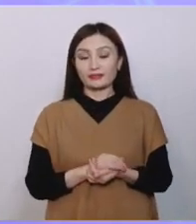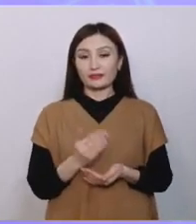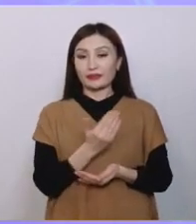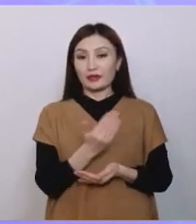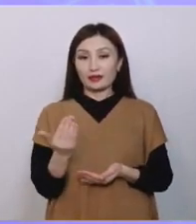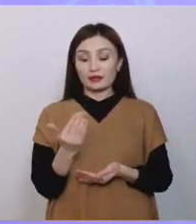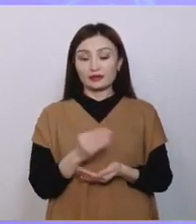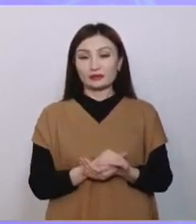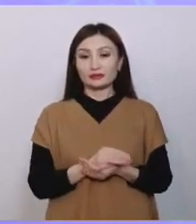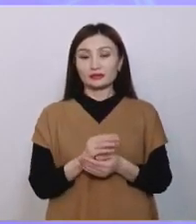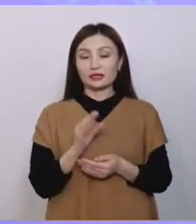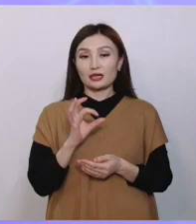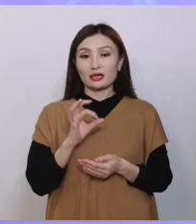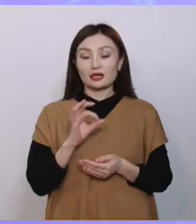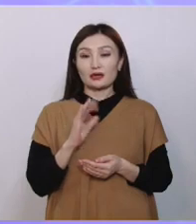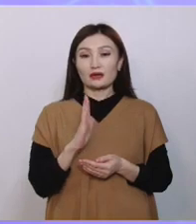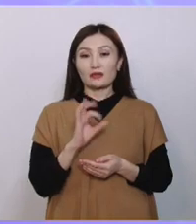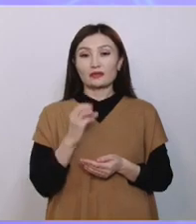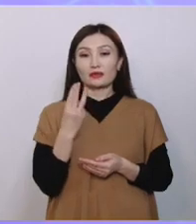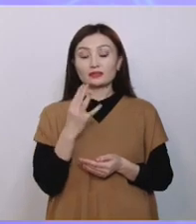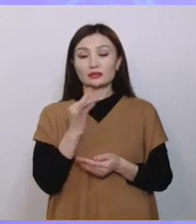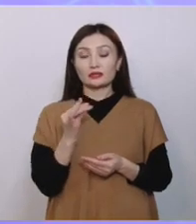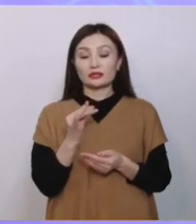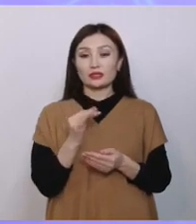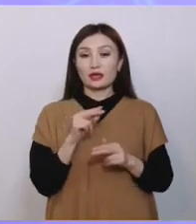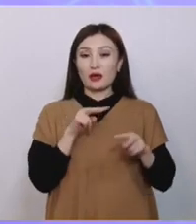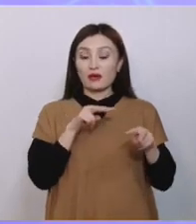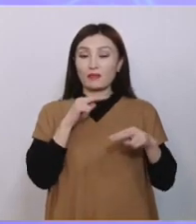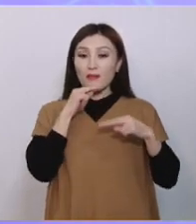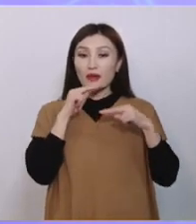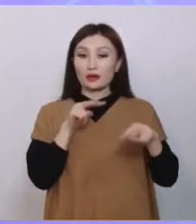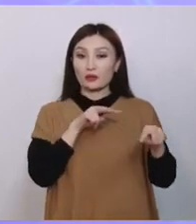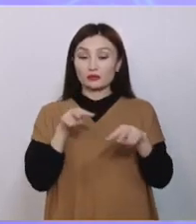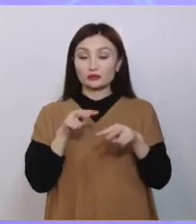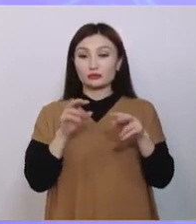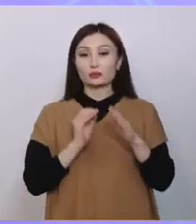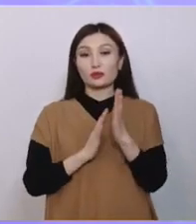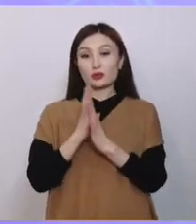Алар жашылчаларды байкоо жүргүзүп, өстүрүшөт.